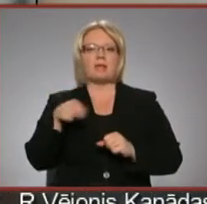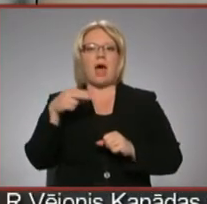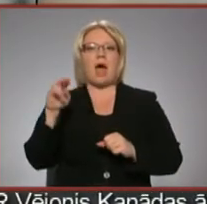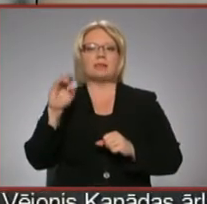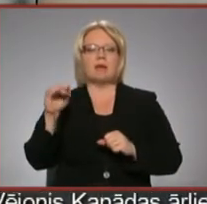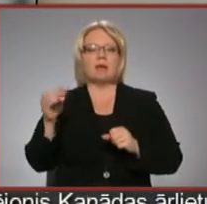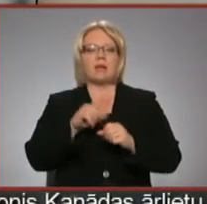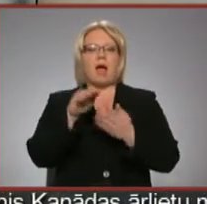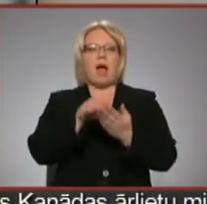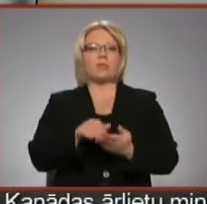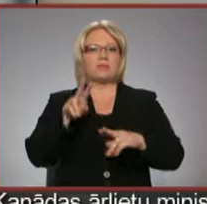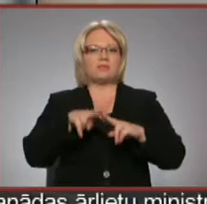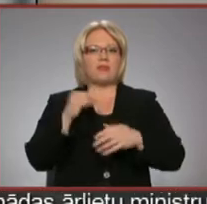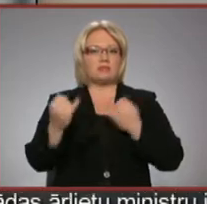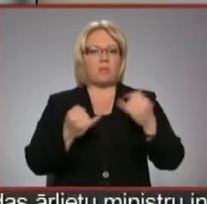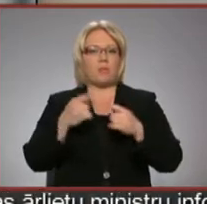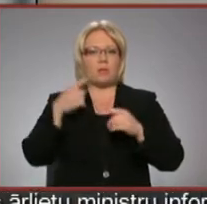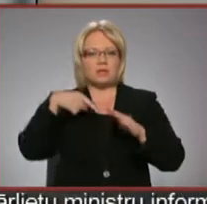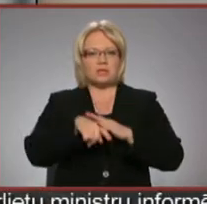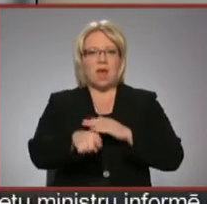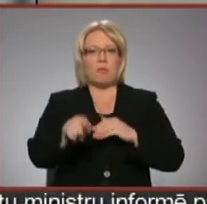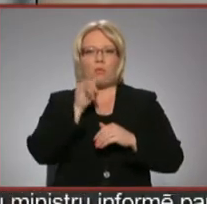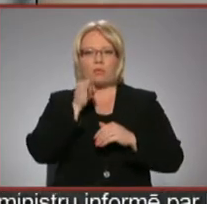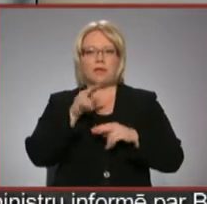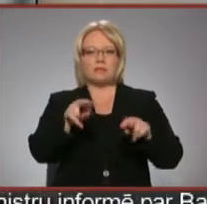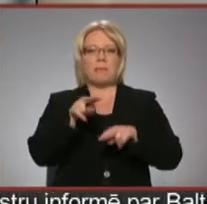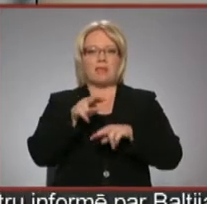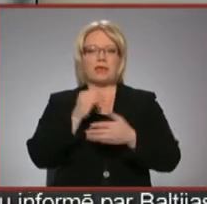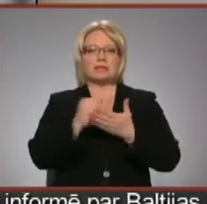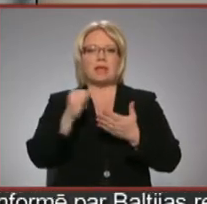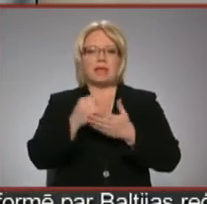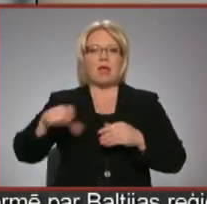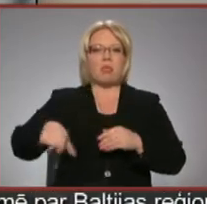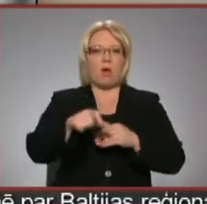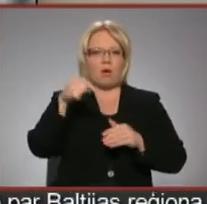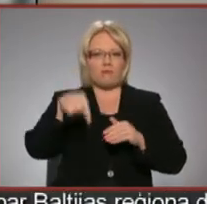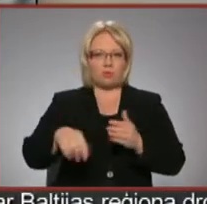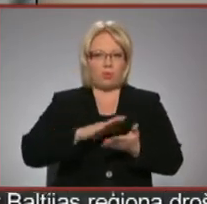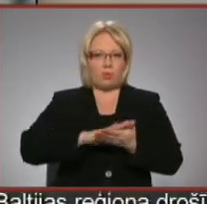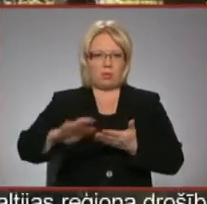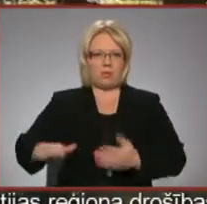vietas sakopšanas, un zemūdens medniekiem, kas tīrīja Daugavas gultni. Stāst Maija Migla.